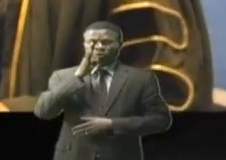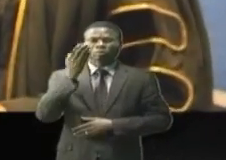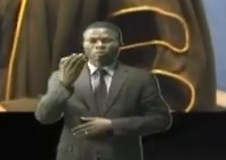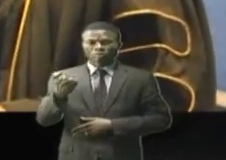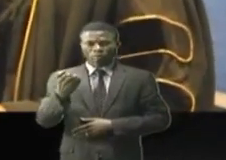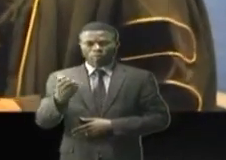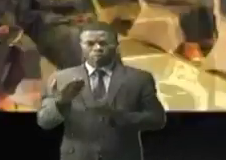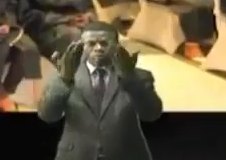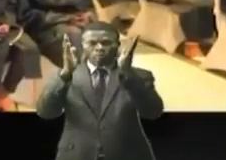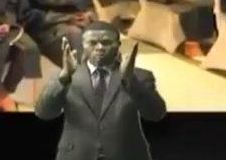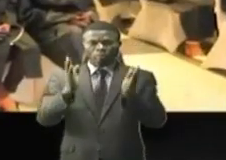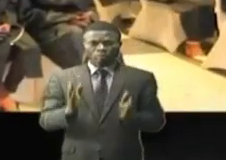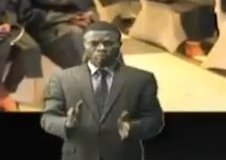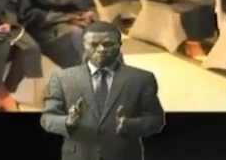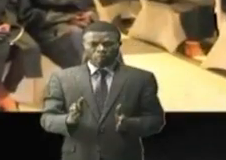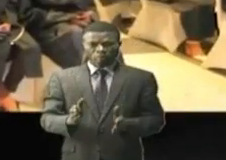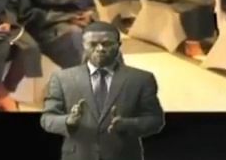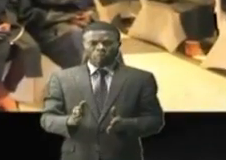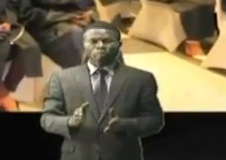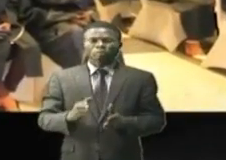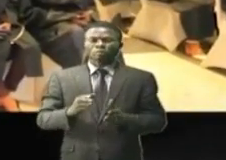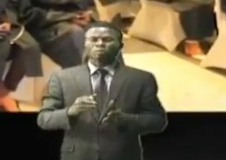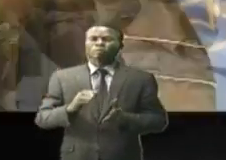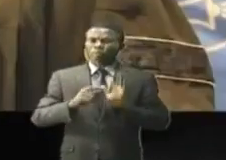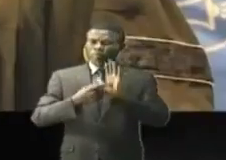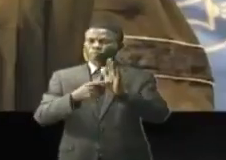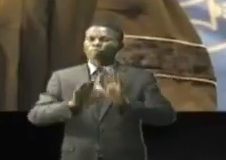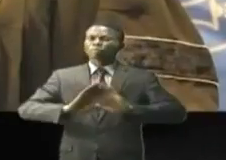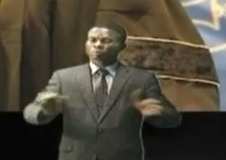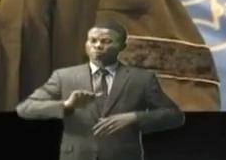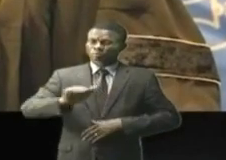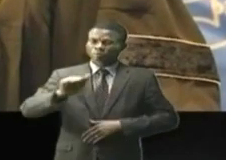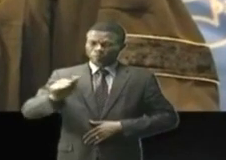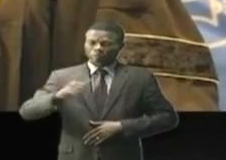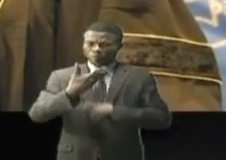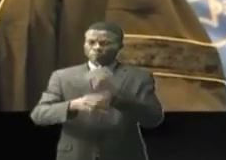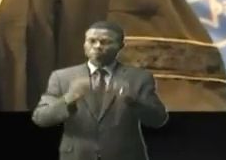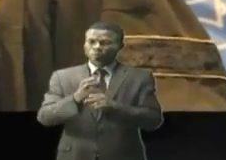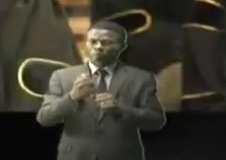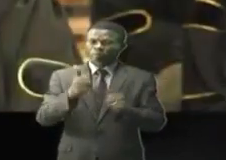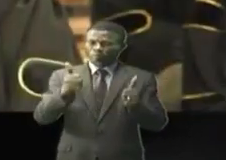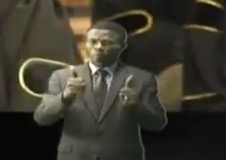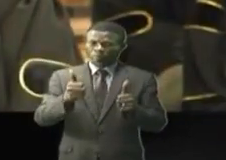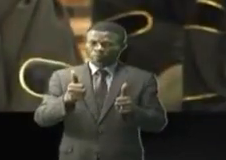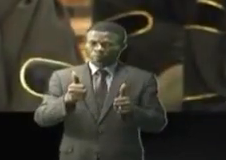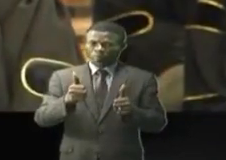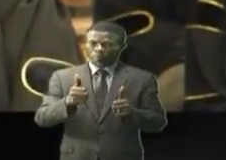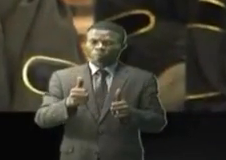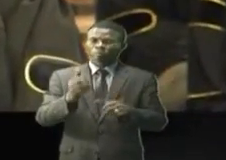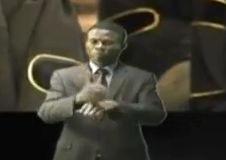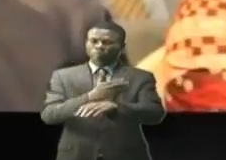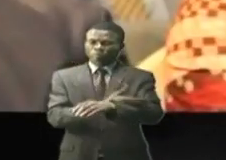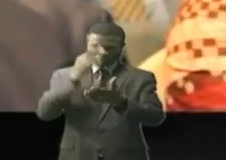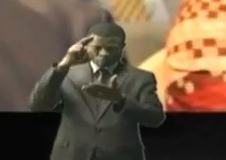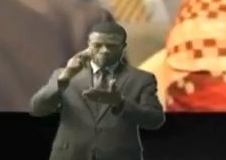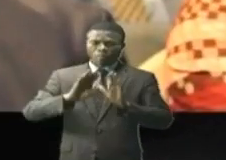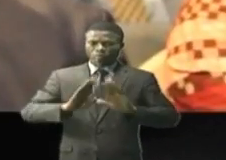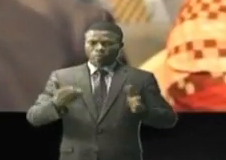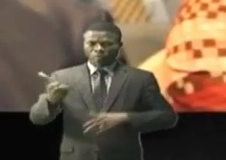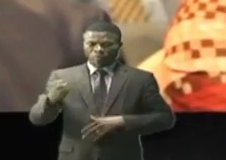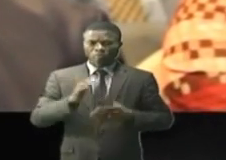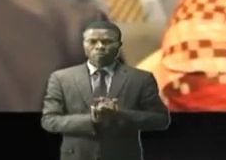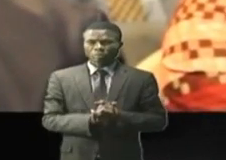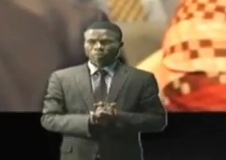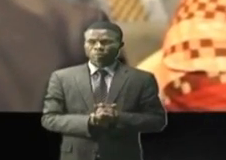les étudiants doivent donner le meilleur d'eux-mêmes sur le marché de l'emploi après ce long moment de leur cursus universitaire. Leadership